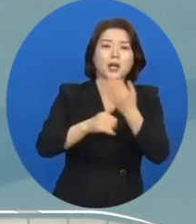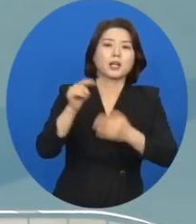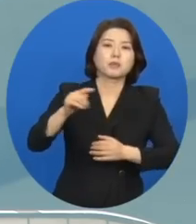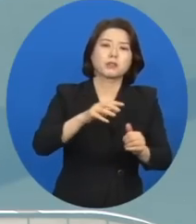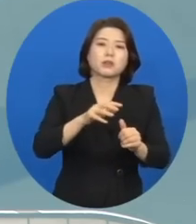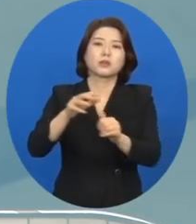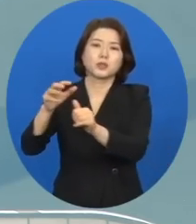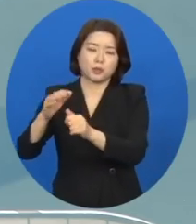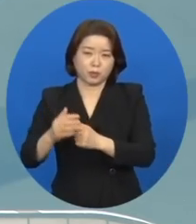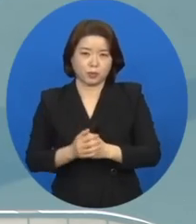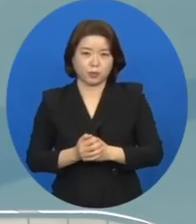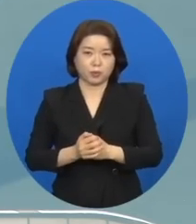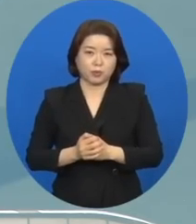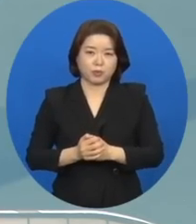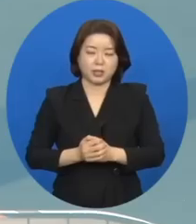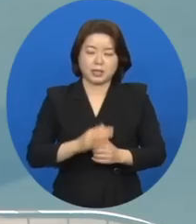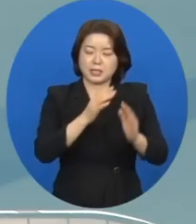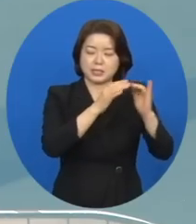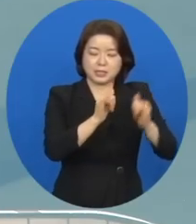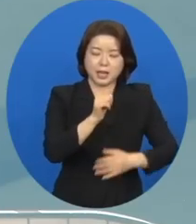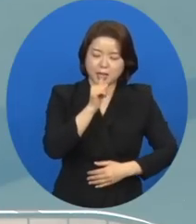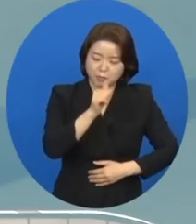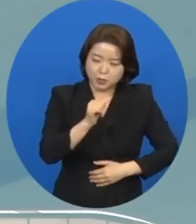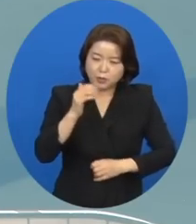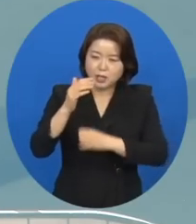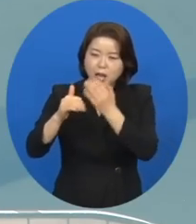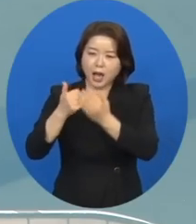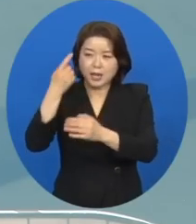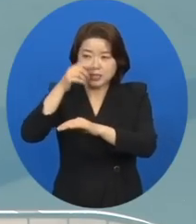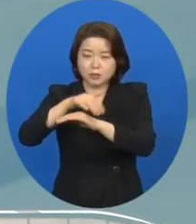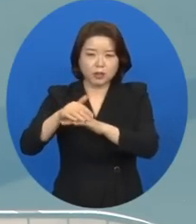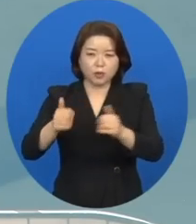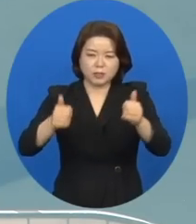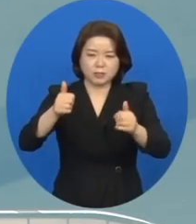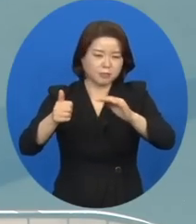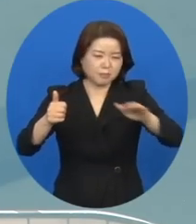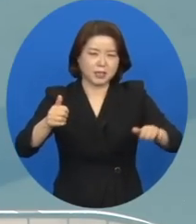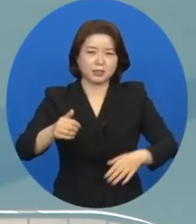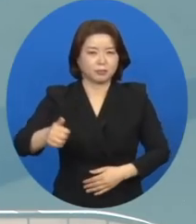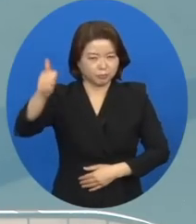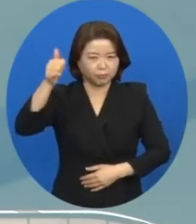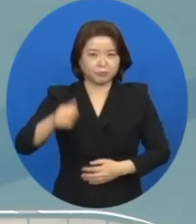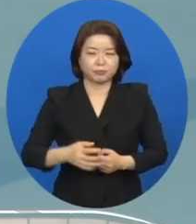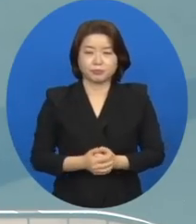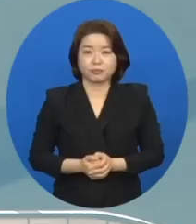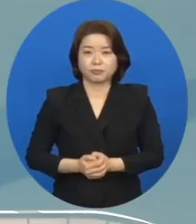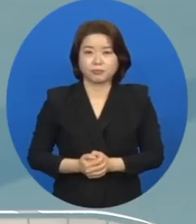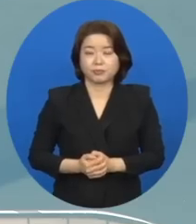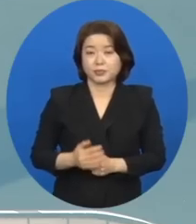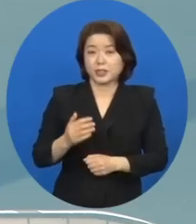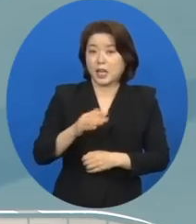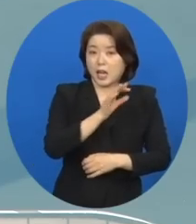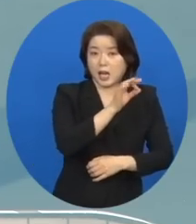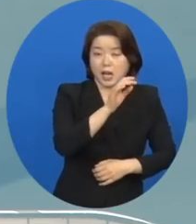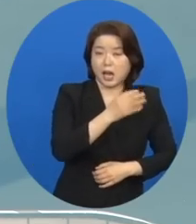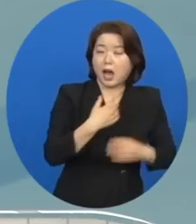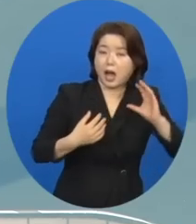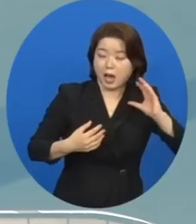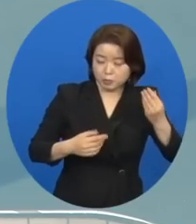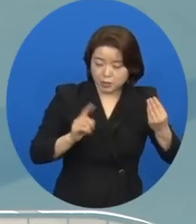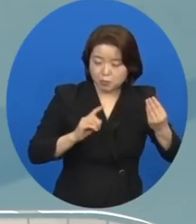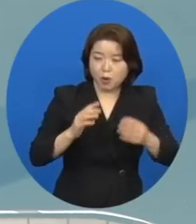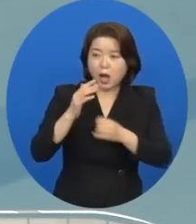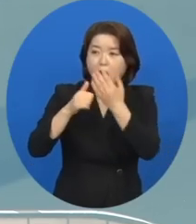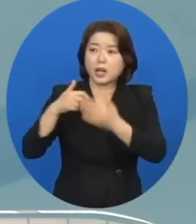하나님의 모략을 이길 수가 없는 것이죠. 압살롬이 올랐던 것은 뭐냐면 하나님을 몰랐고 하나님의 뜻을 몰랐고